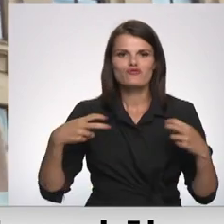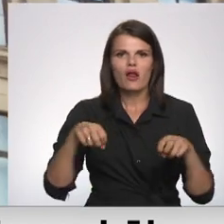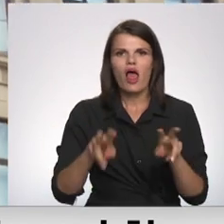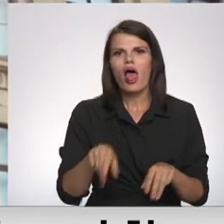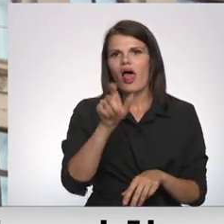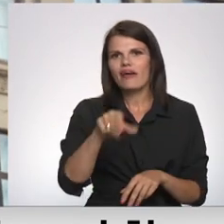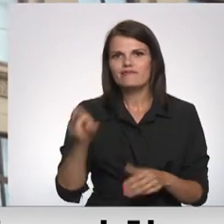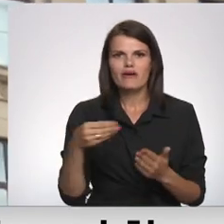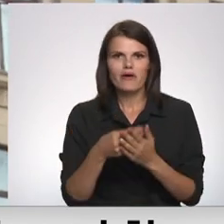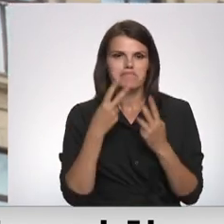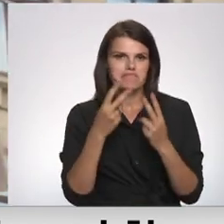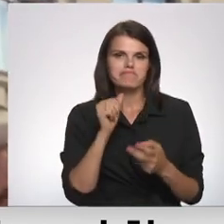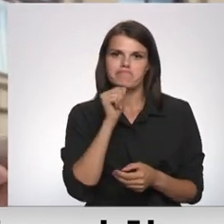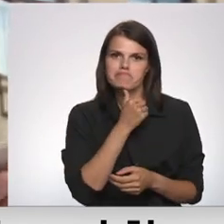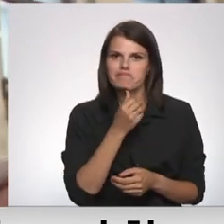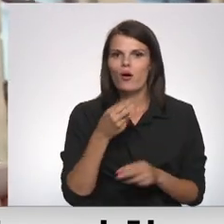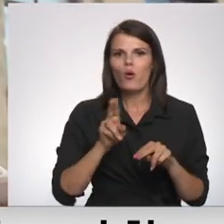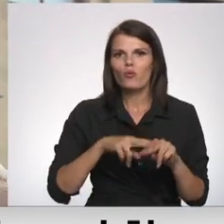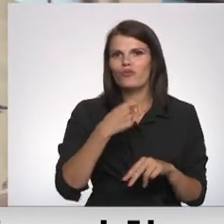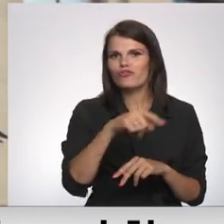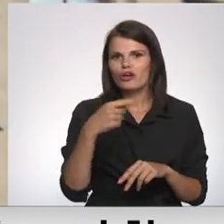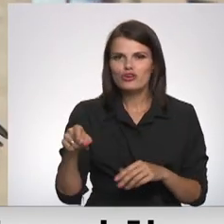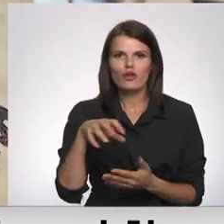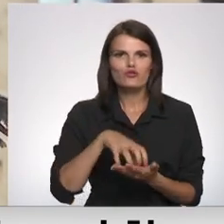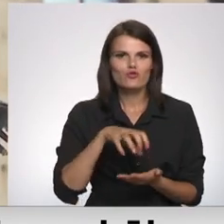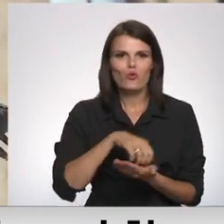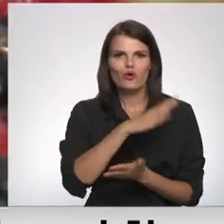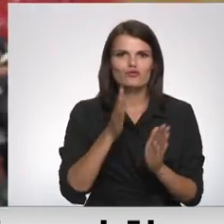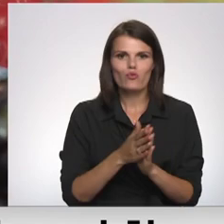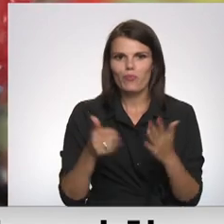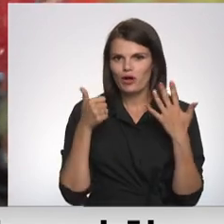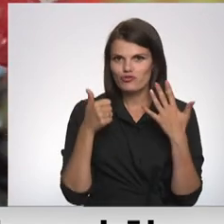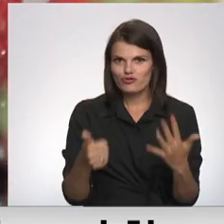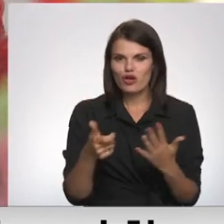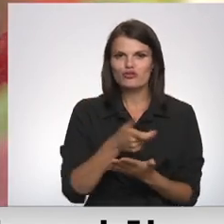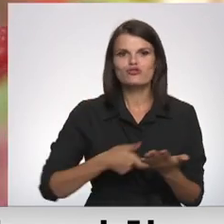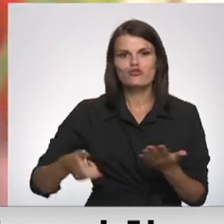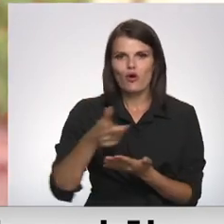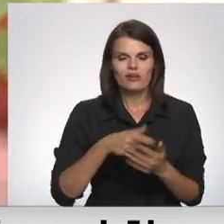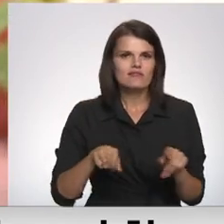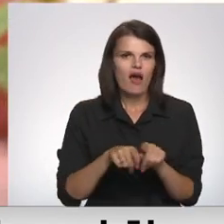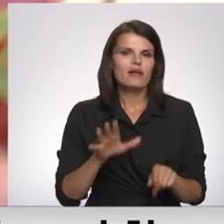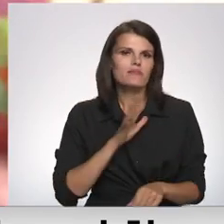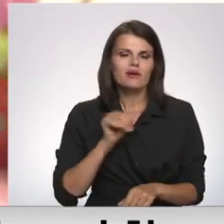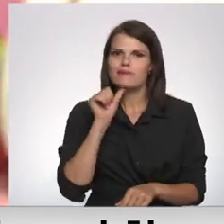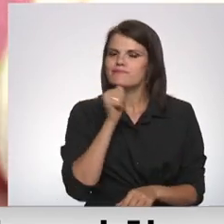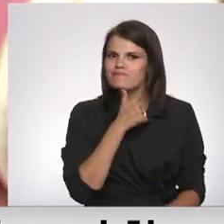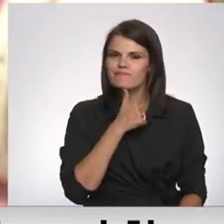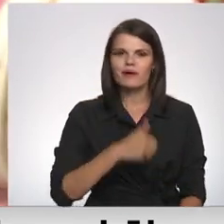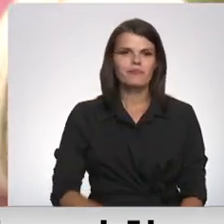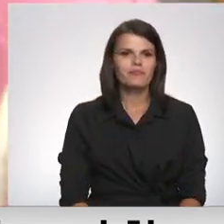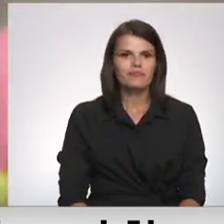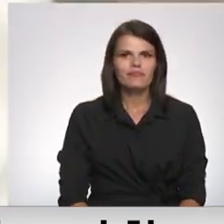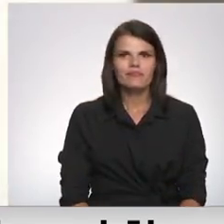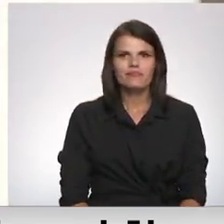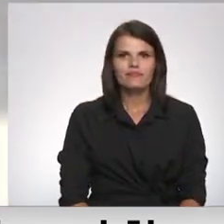vērtējumā garšoja labi. Un visas citas kopā, veselas sešas, tortes tāpat. Un griežot